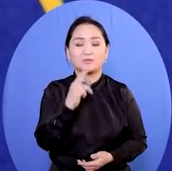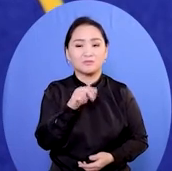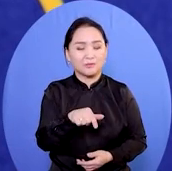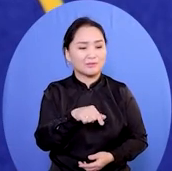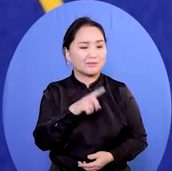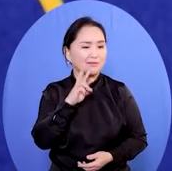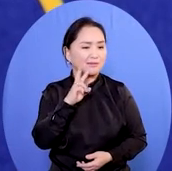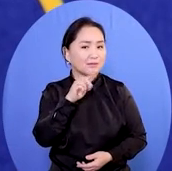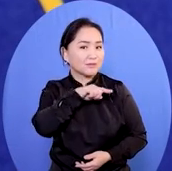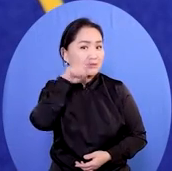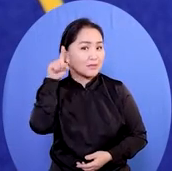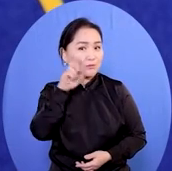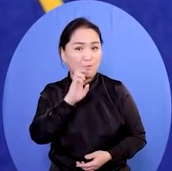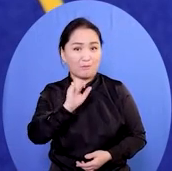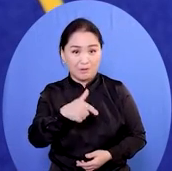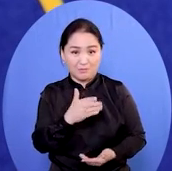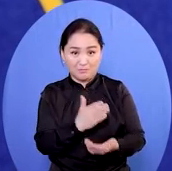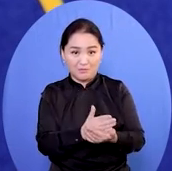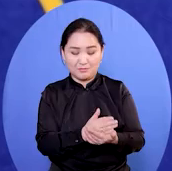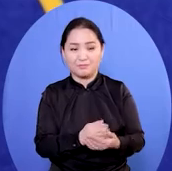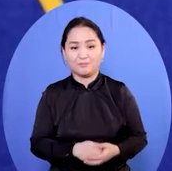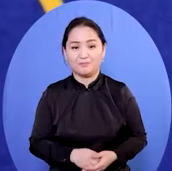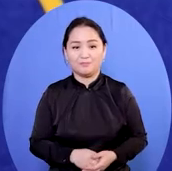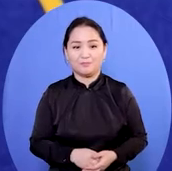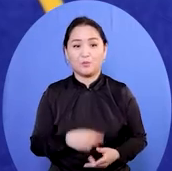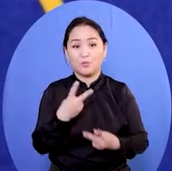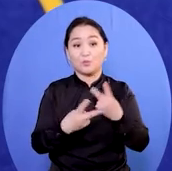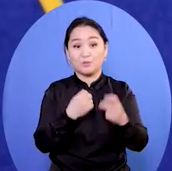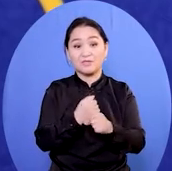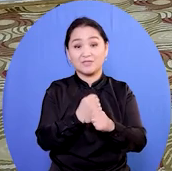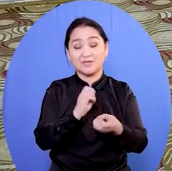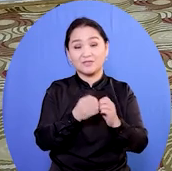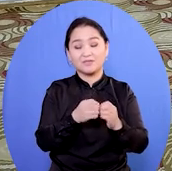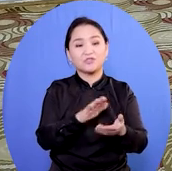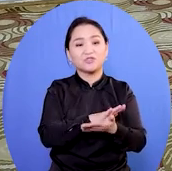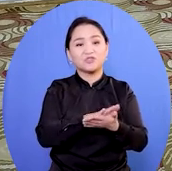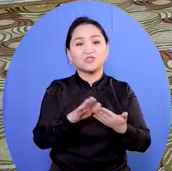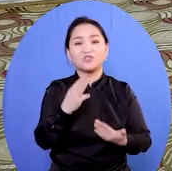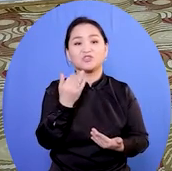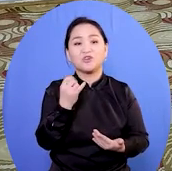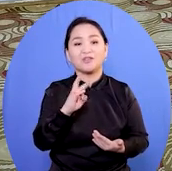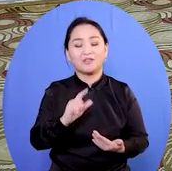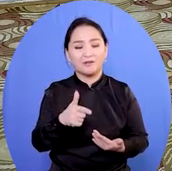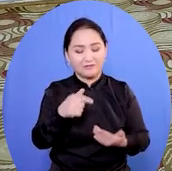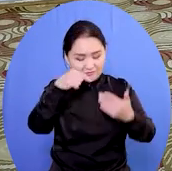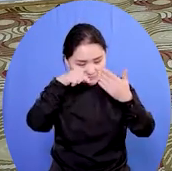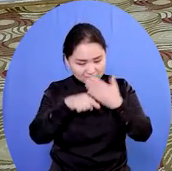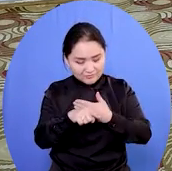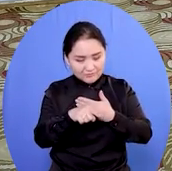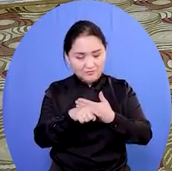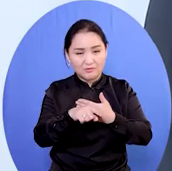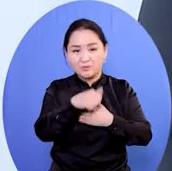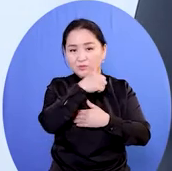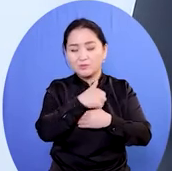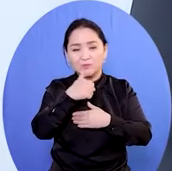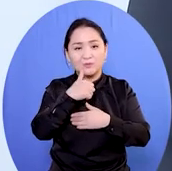харснаас залуучуудтай баг одоо танаа баг бол үйл ажиллагаагаа явуулж байна шүү дээ. Энэ шинэлэг гэдэг ухагтхууны ард ямар одоо давуу тал